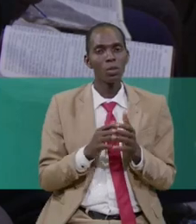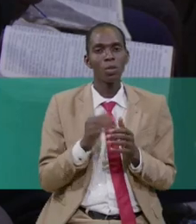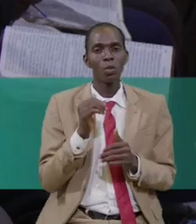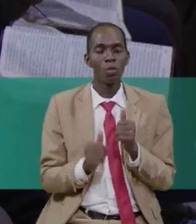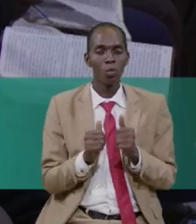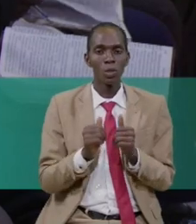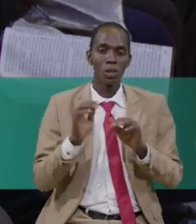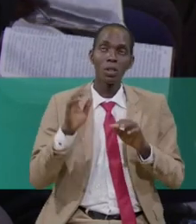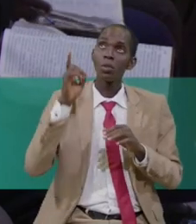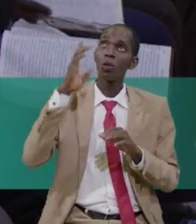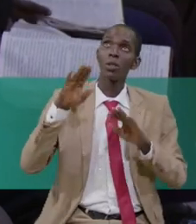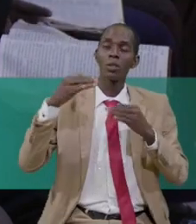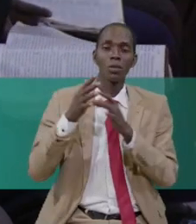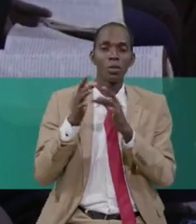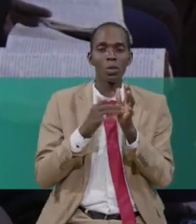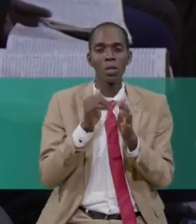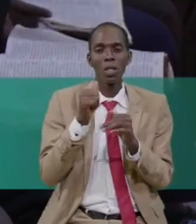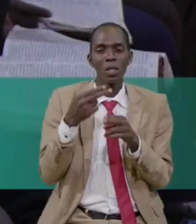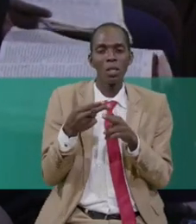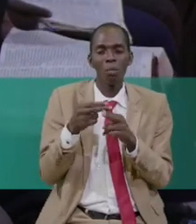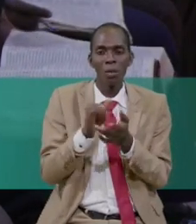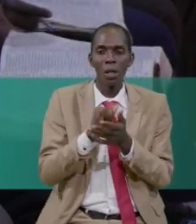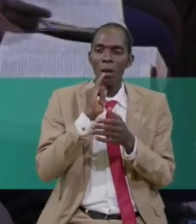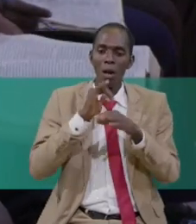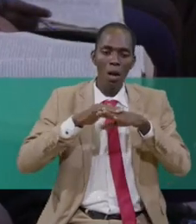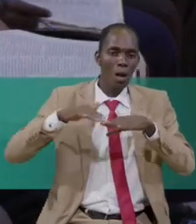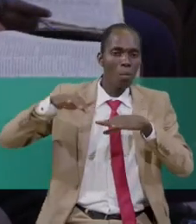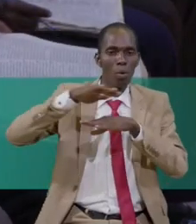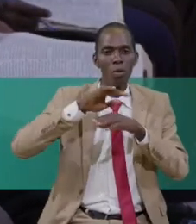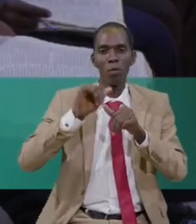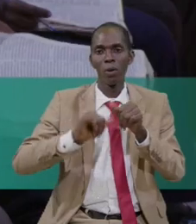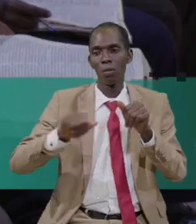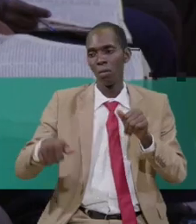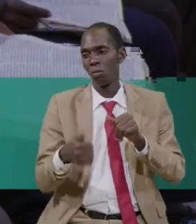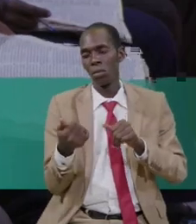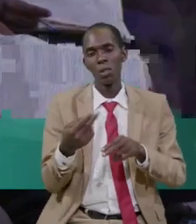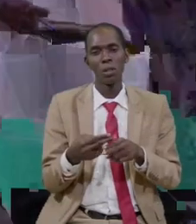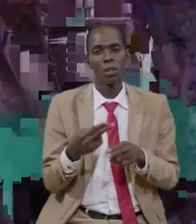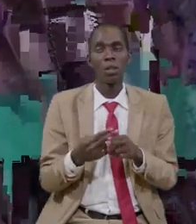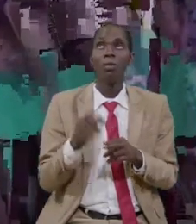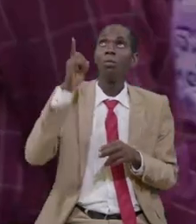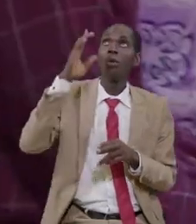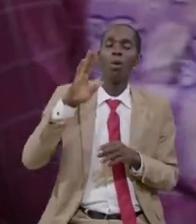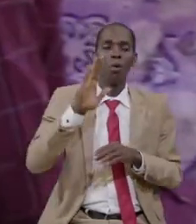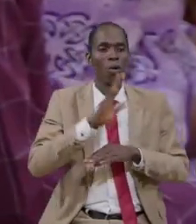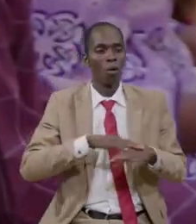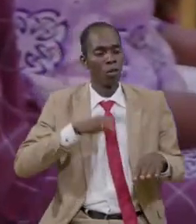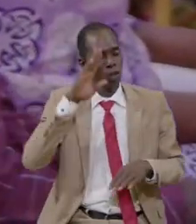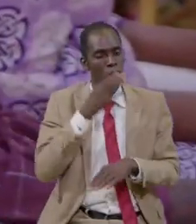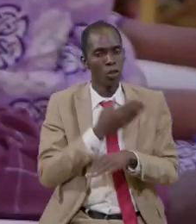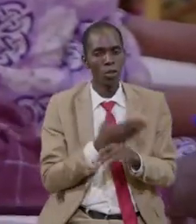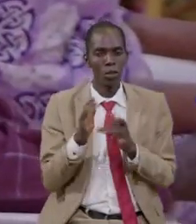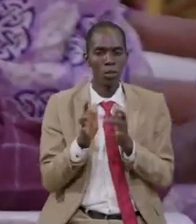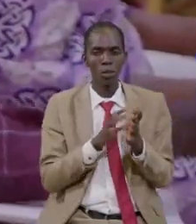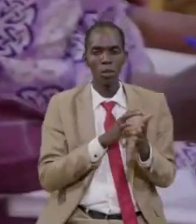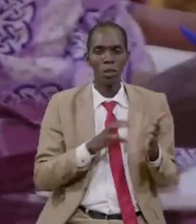nom. Il a donné à Christ, son Fils unique, un nom, le nom qui est au-dessus de tout nom.